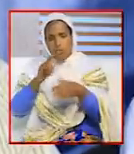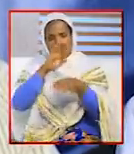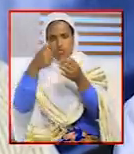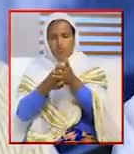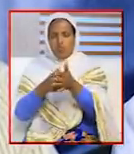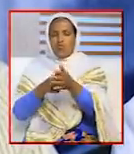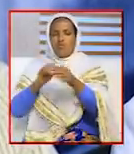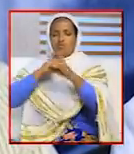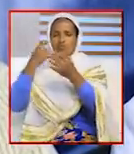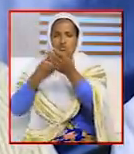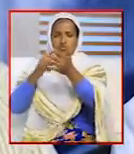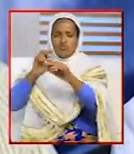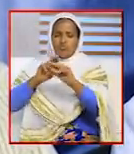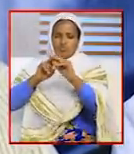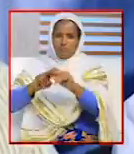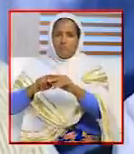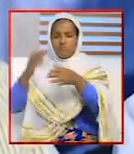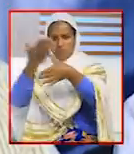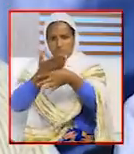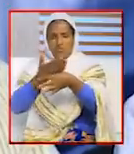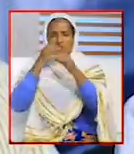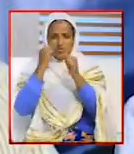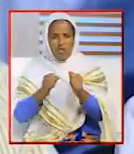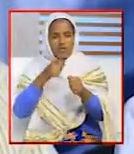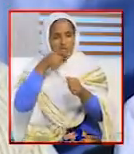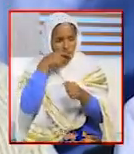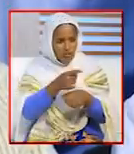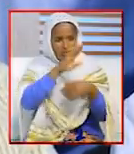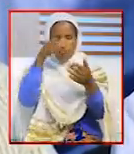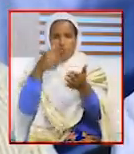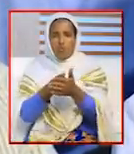እንደተባለው መመከት ይቻላል እንደተባለው